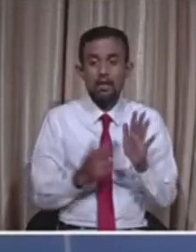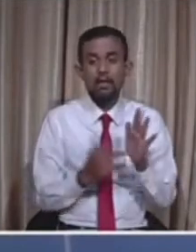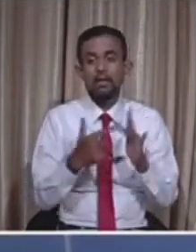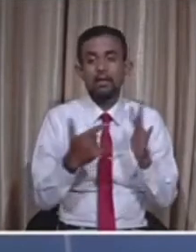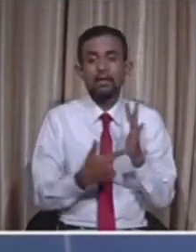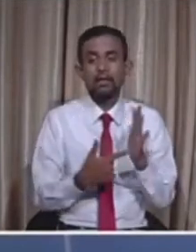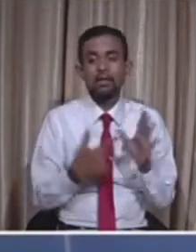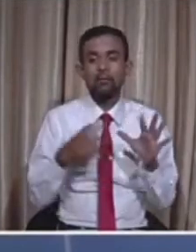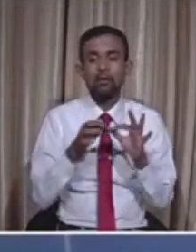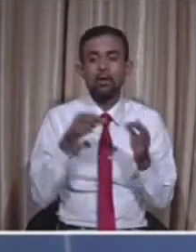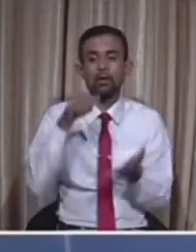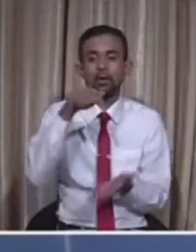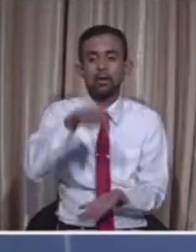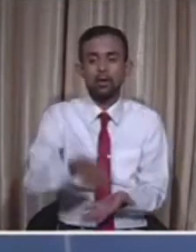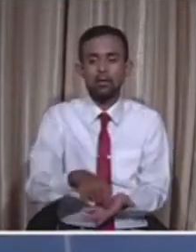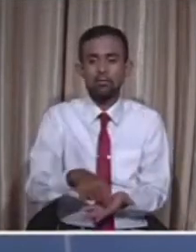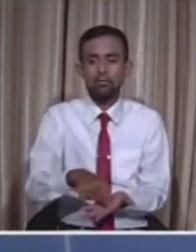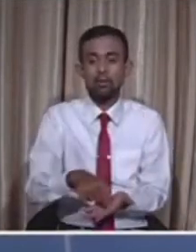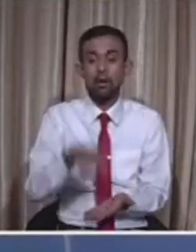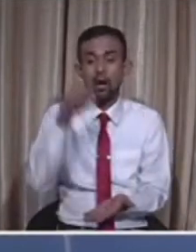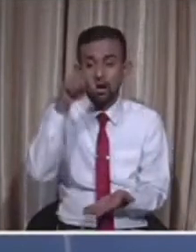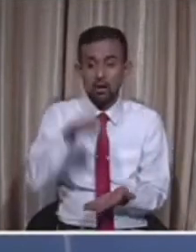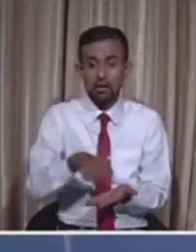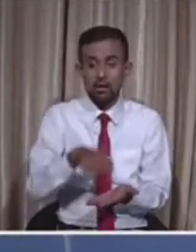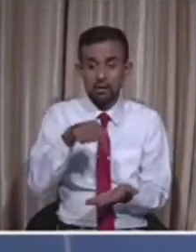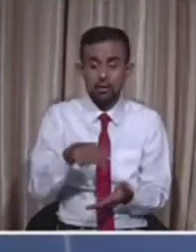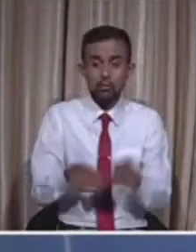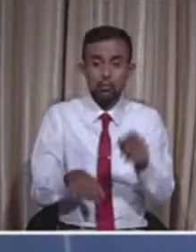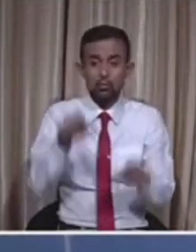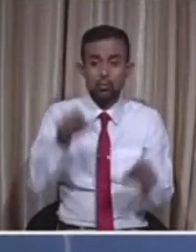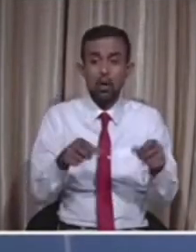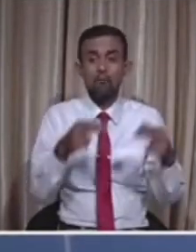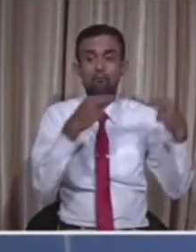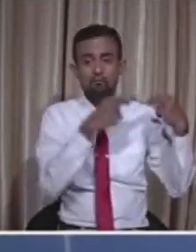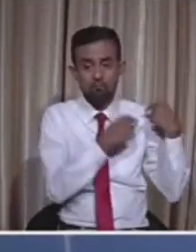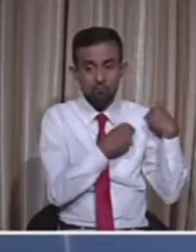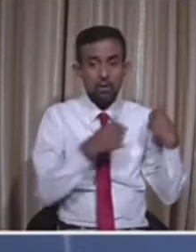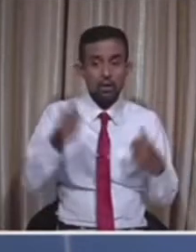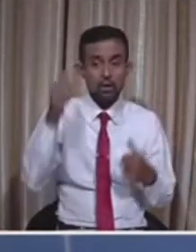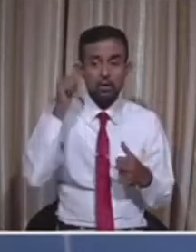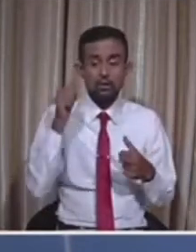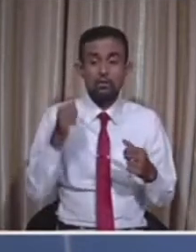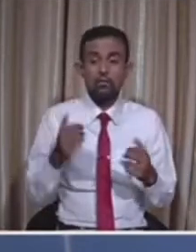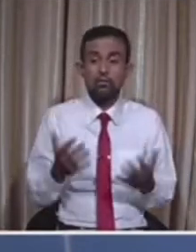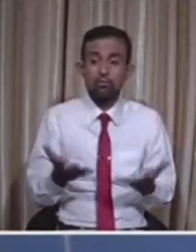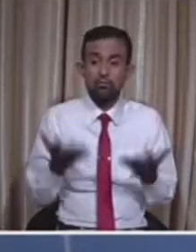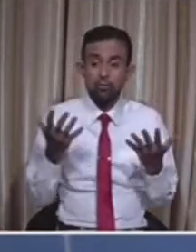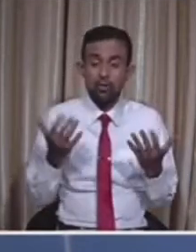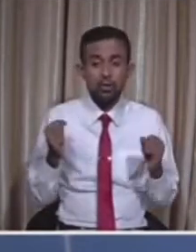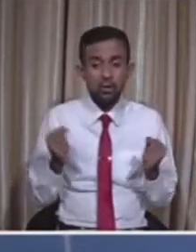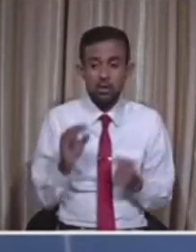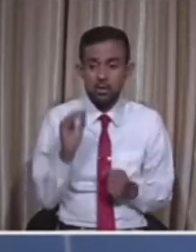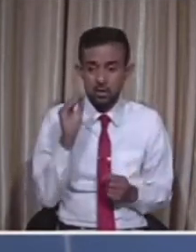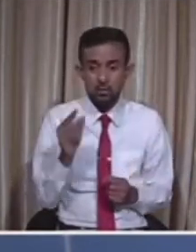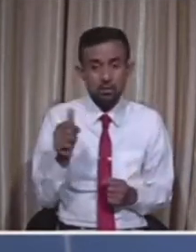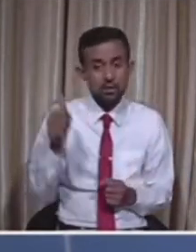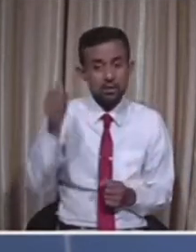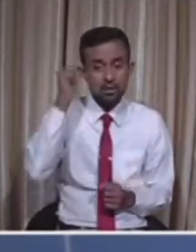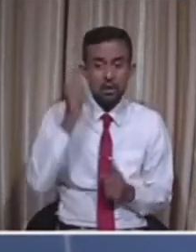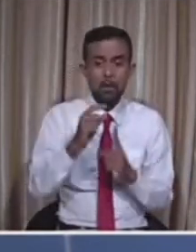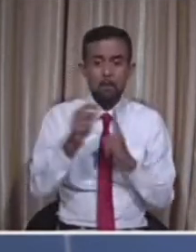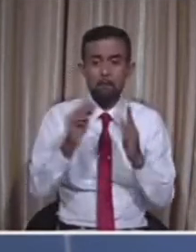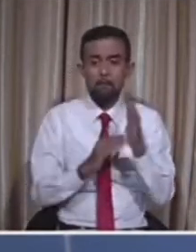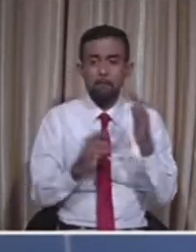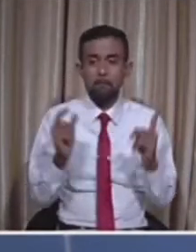නගරේ. ඒ නිසා නිට්ටඹුව නගරේ ජනතාවගේ වගකීම එදා හරි ප්‍රබල විදියට මතුණා නම් එදා ඒ අපේ